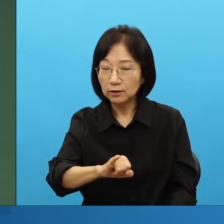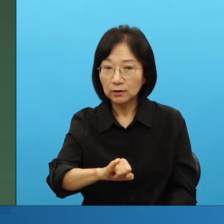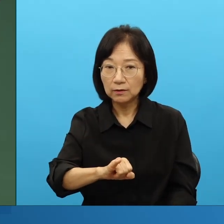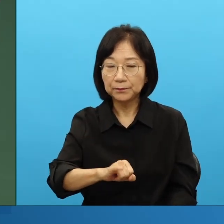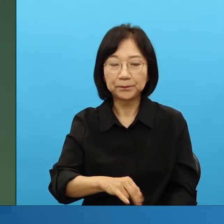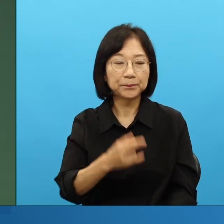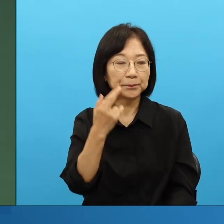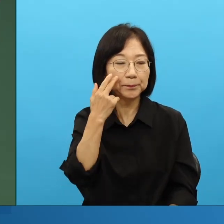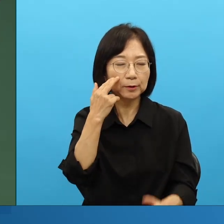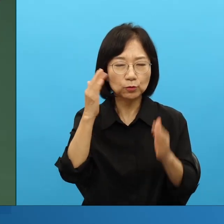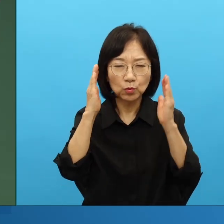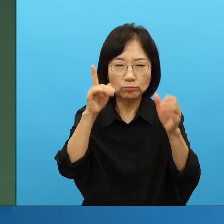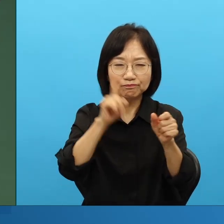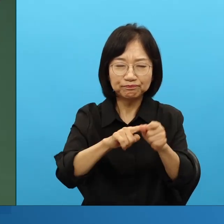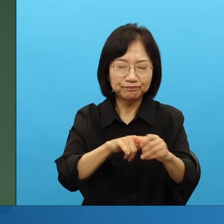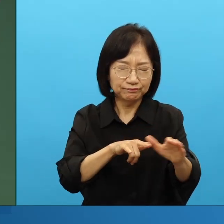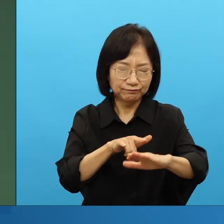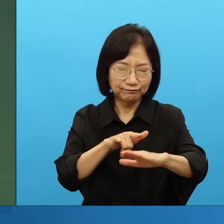돼요.